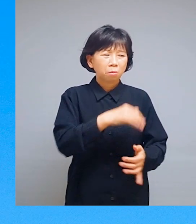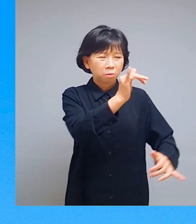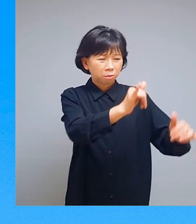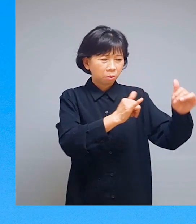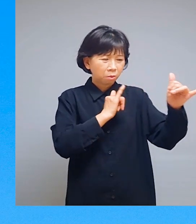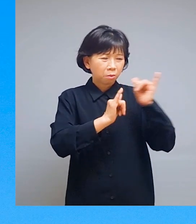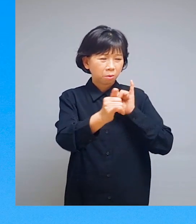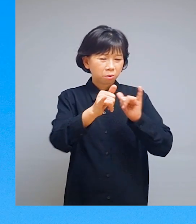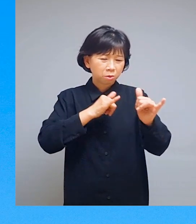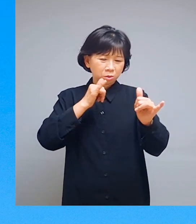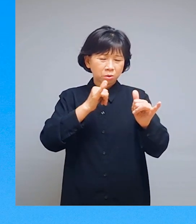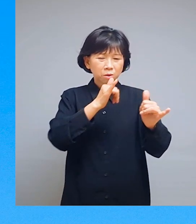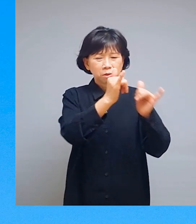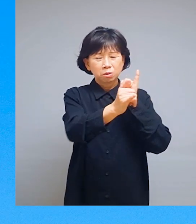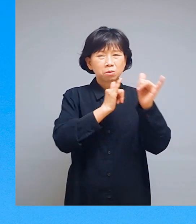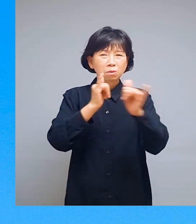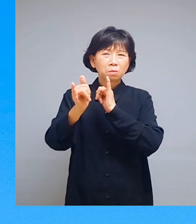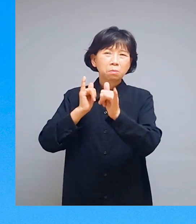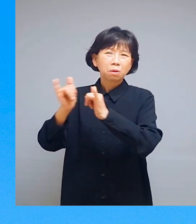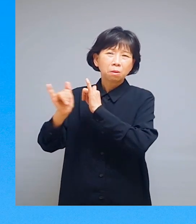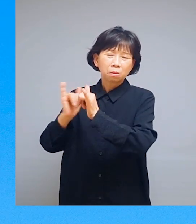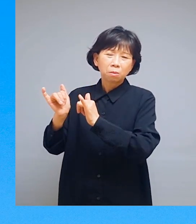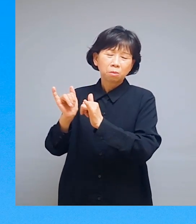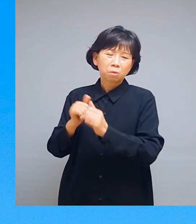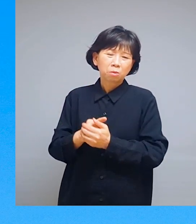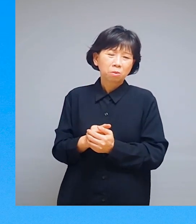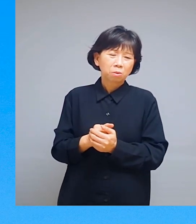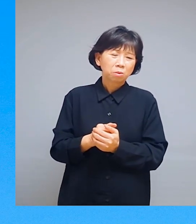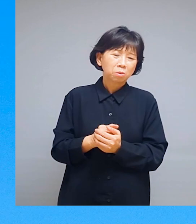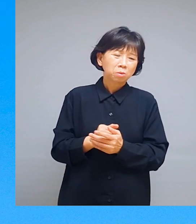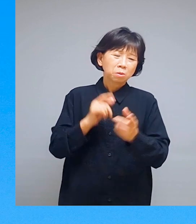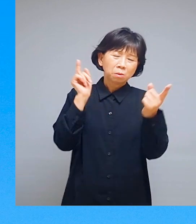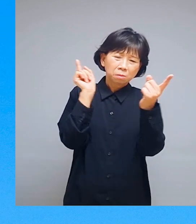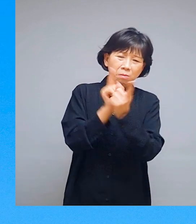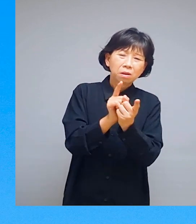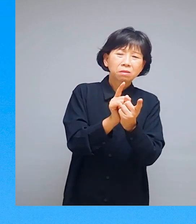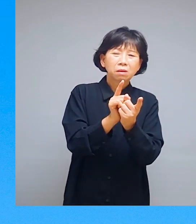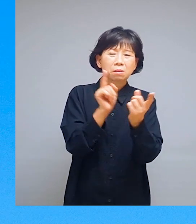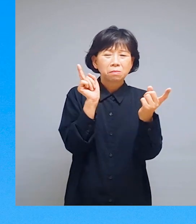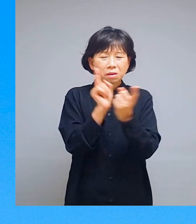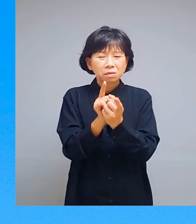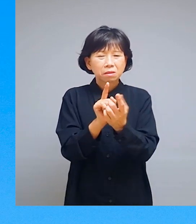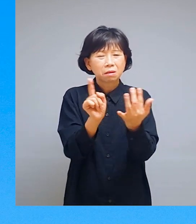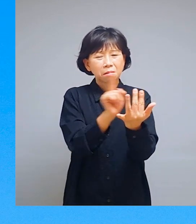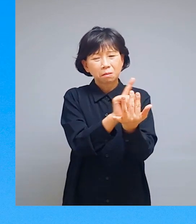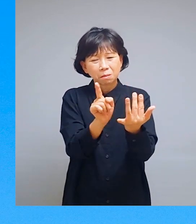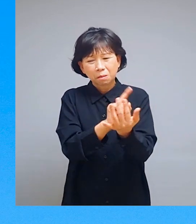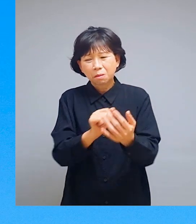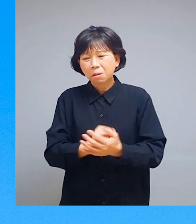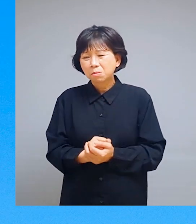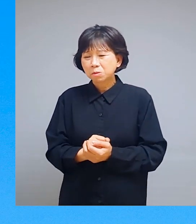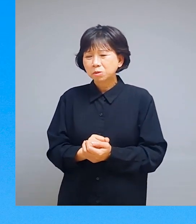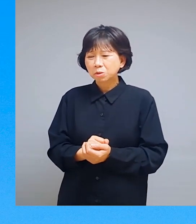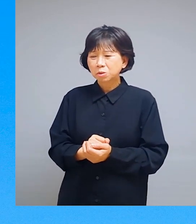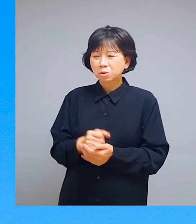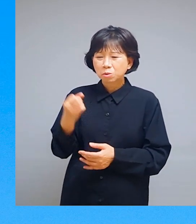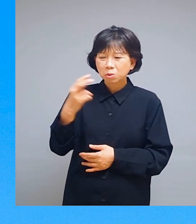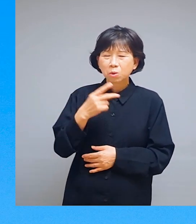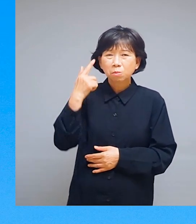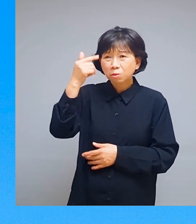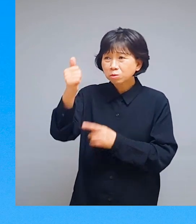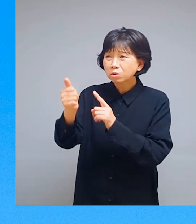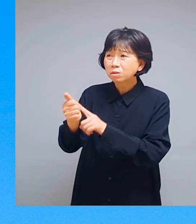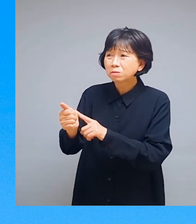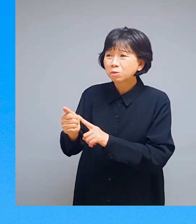와서 이 사람, 저 사람 만나자고 해서 왜 목사님은 그것도 모르냐고 막 야단 몹석에 아니